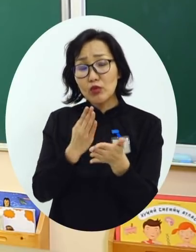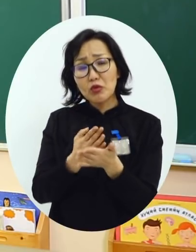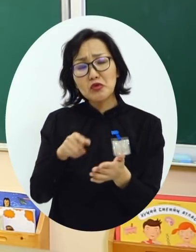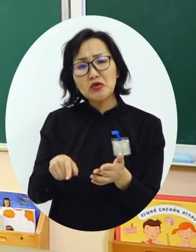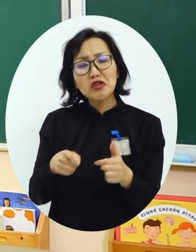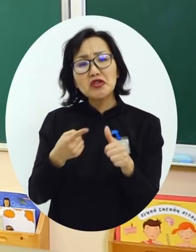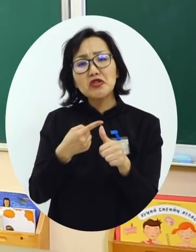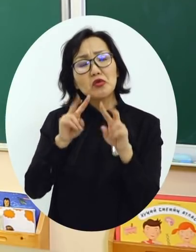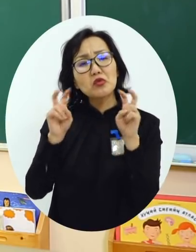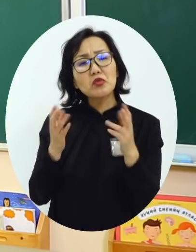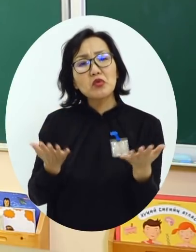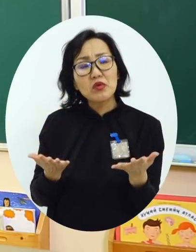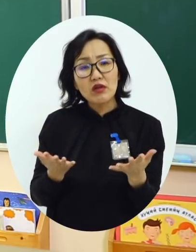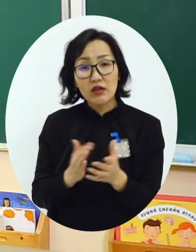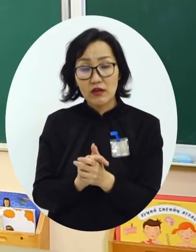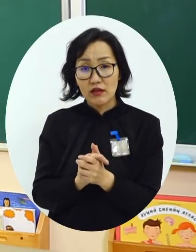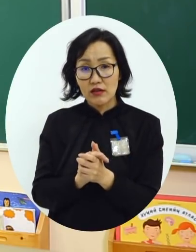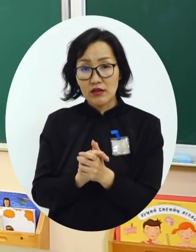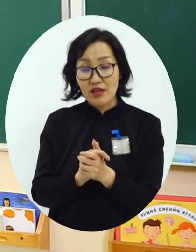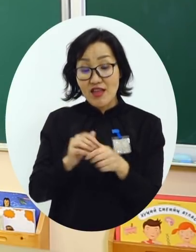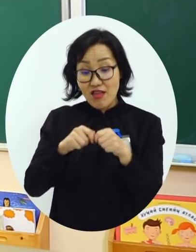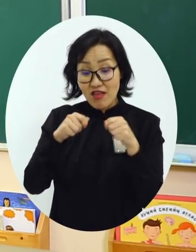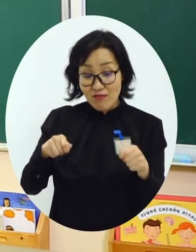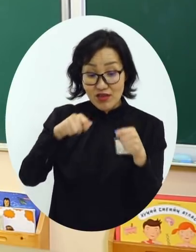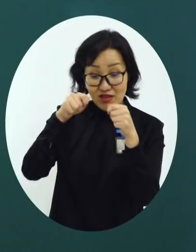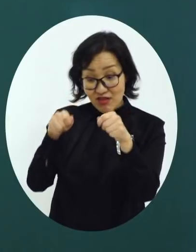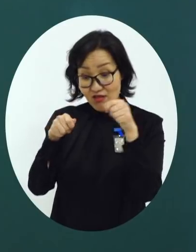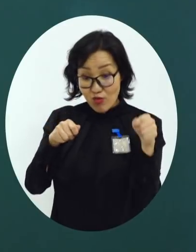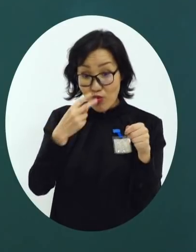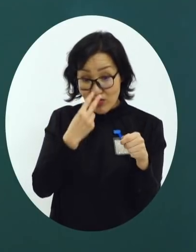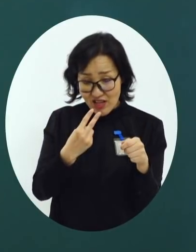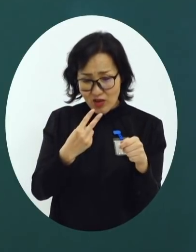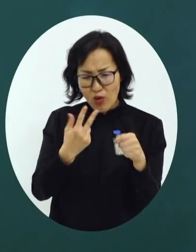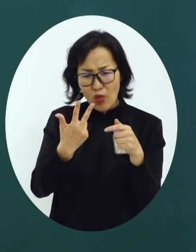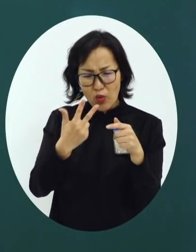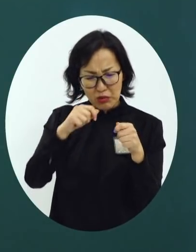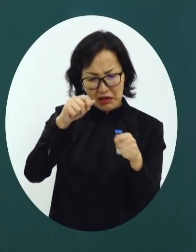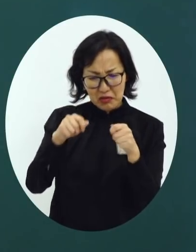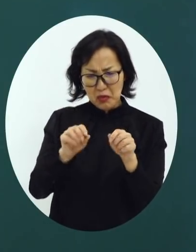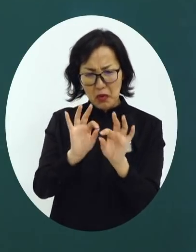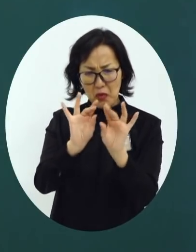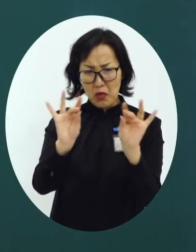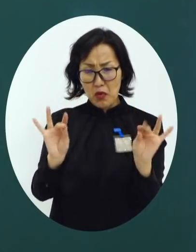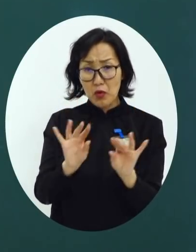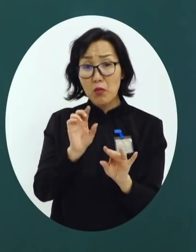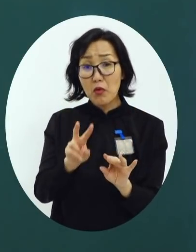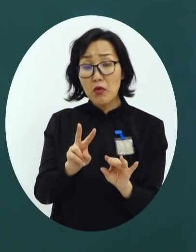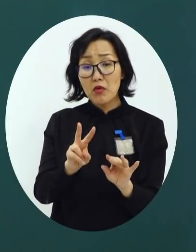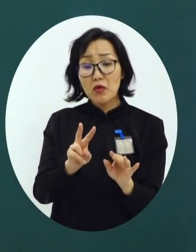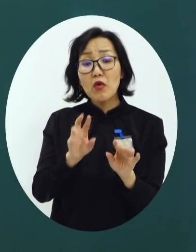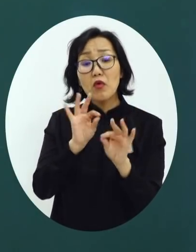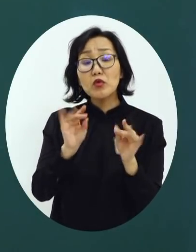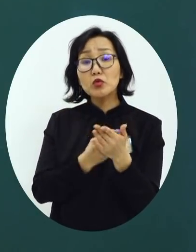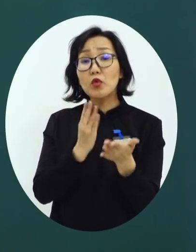гурвалжныг юу гэж нэрлэх вэ? Намун химжиж үзээд гурван тал нь гурвуулаа өөр гурвалжин зурсан хүүхд байна